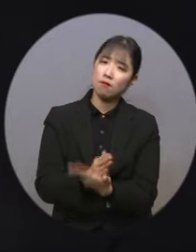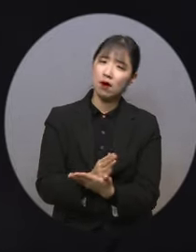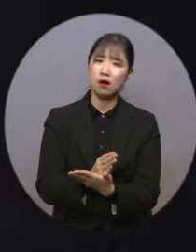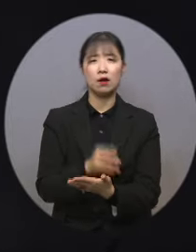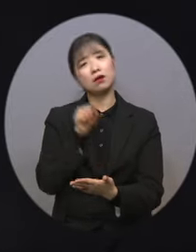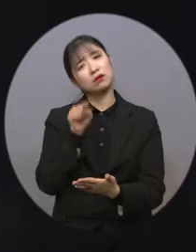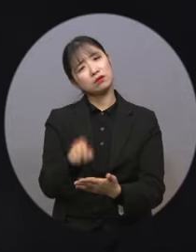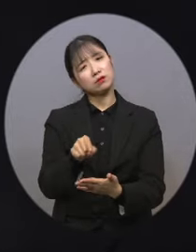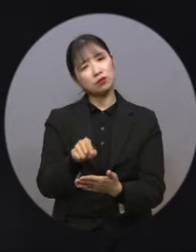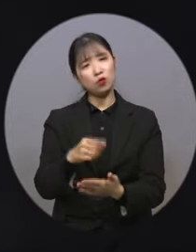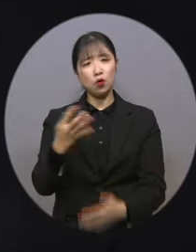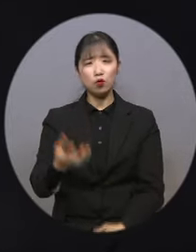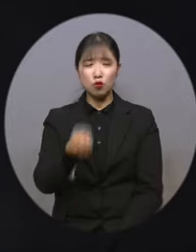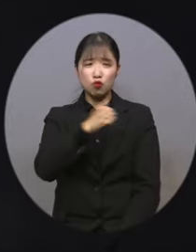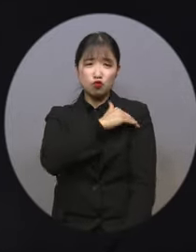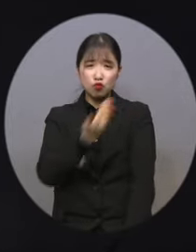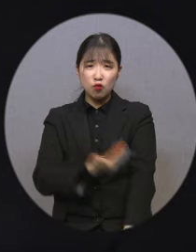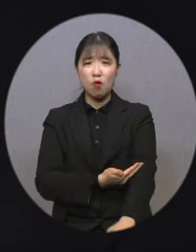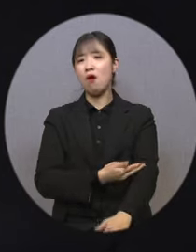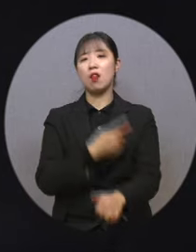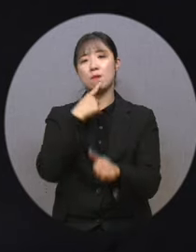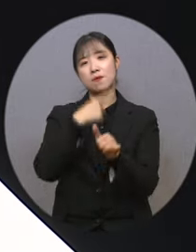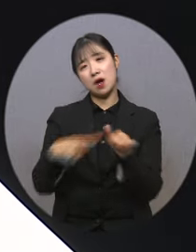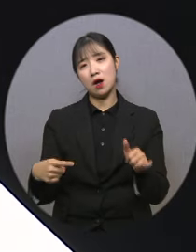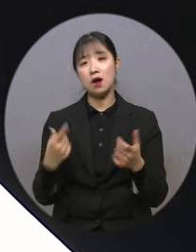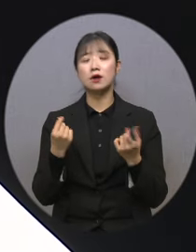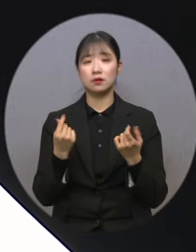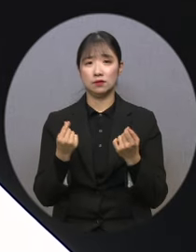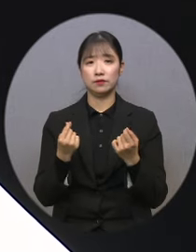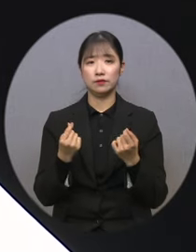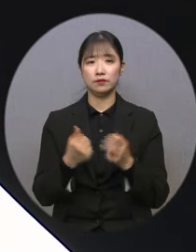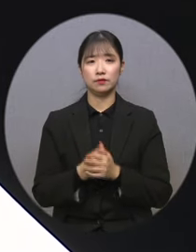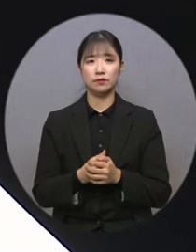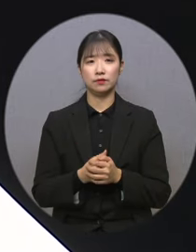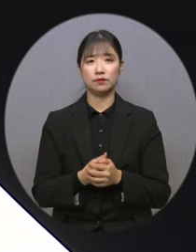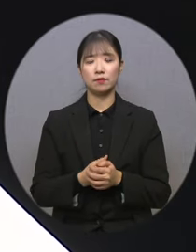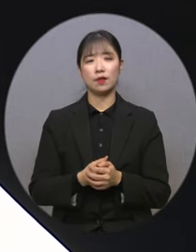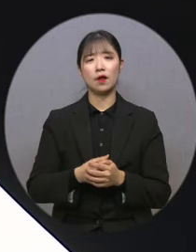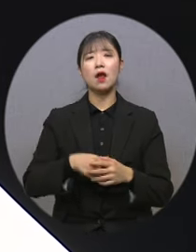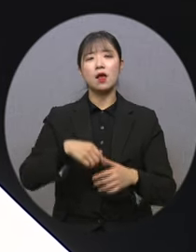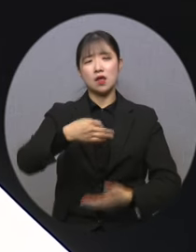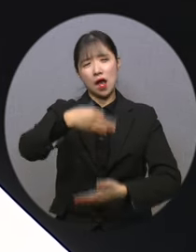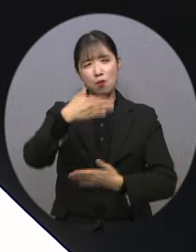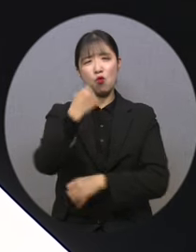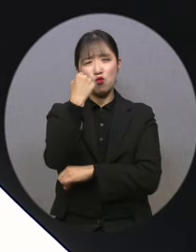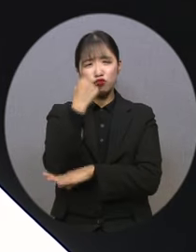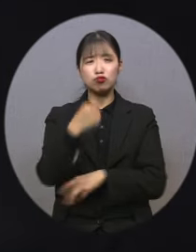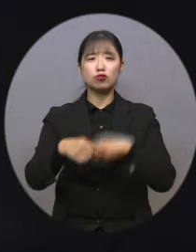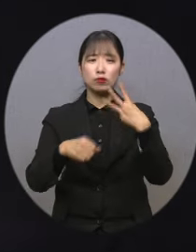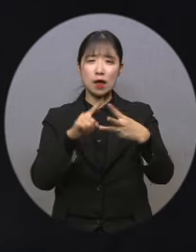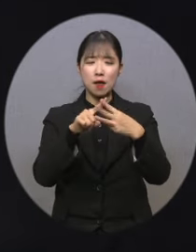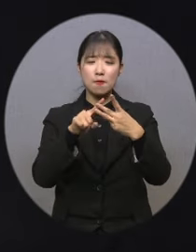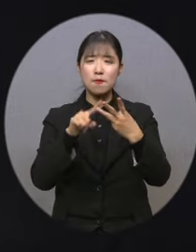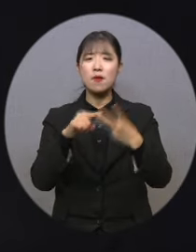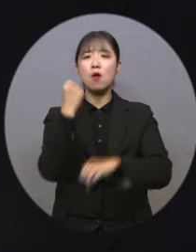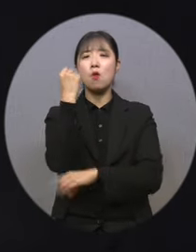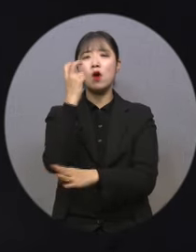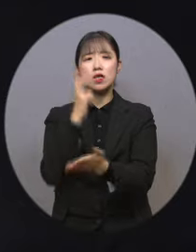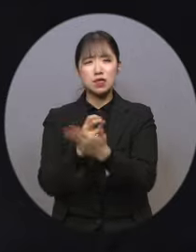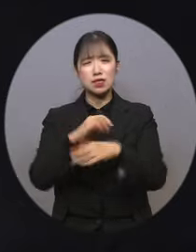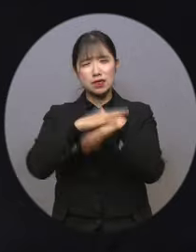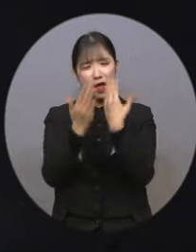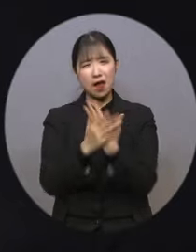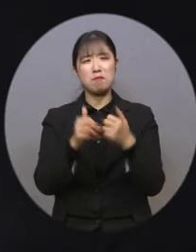이건 소유권 회 도전 하는 겁니다 그래 왜 자본주의 3대 원칙을 손들이 조이고 민주주의